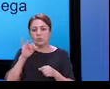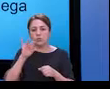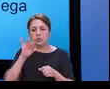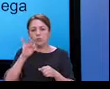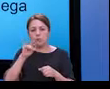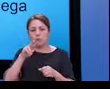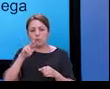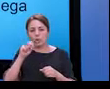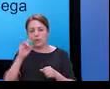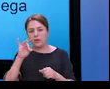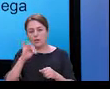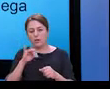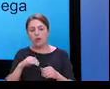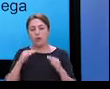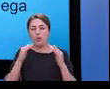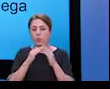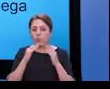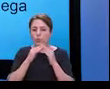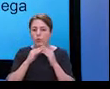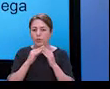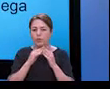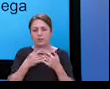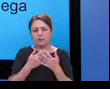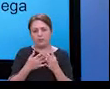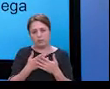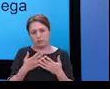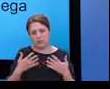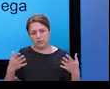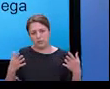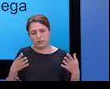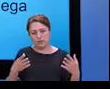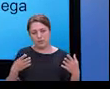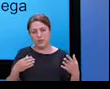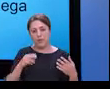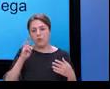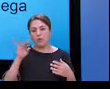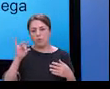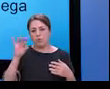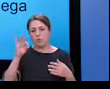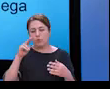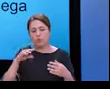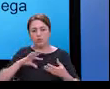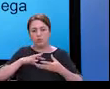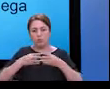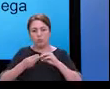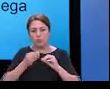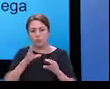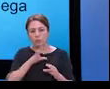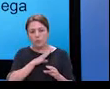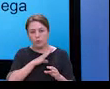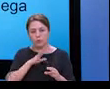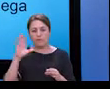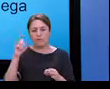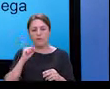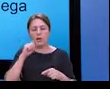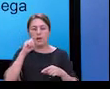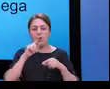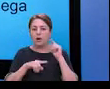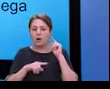uy ro'zg'or buyumlari shu bilan bir qatorda qurol yarog'lari umumiy bo'lgan va